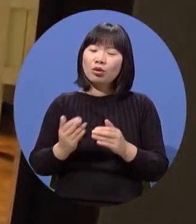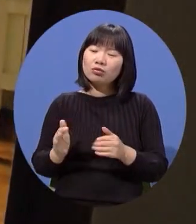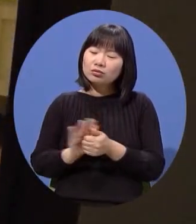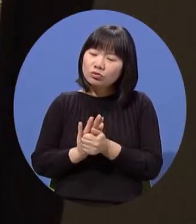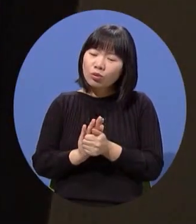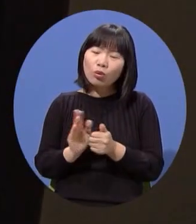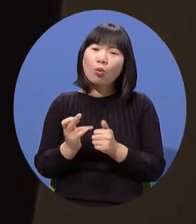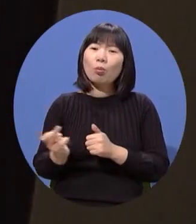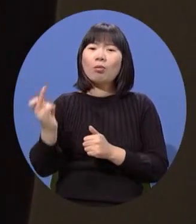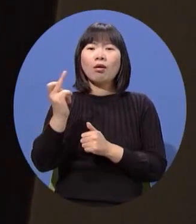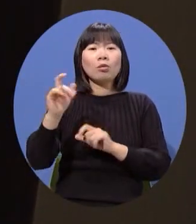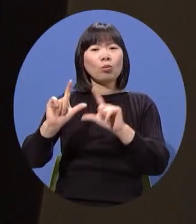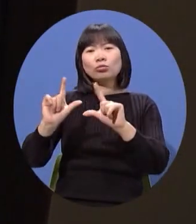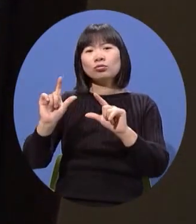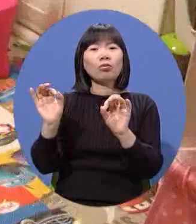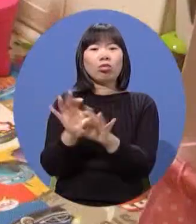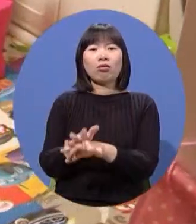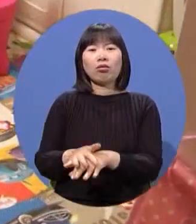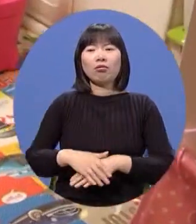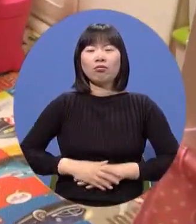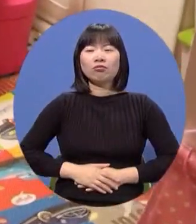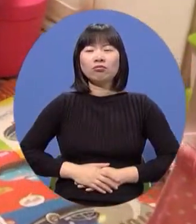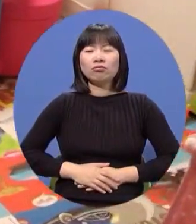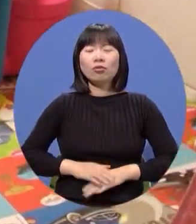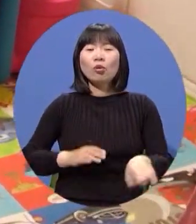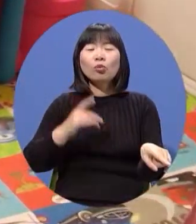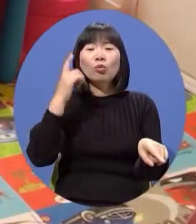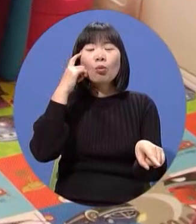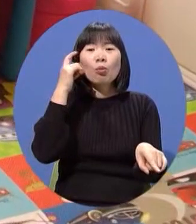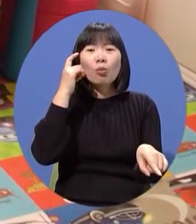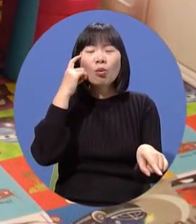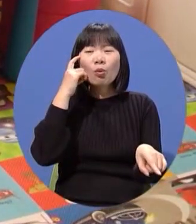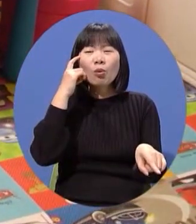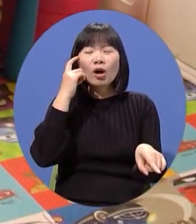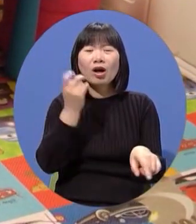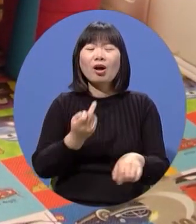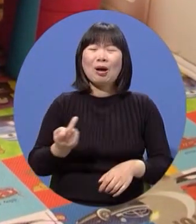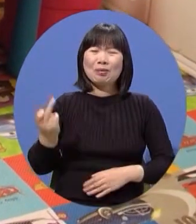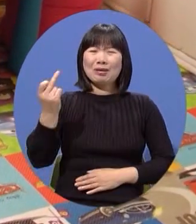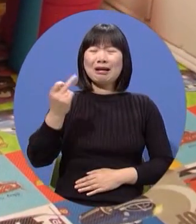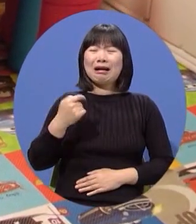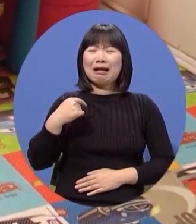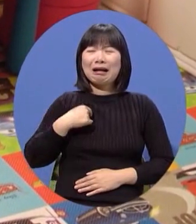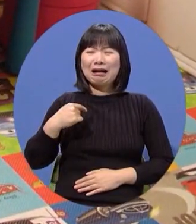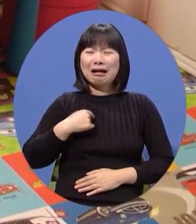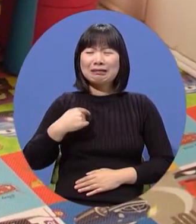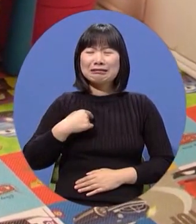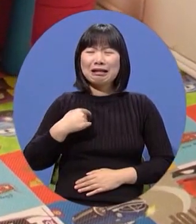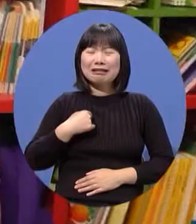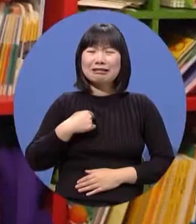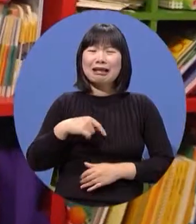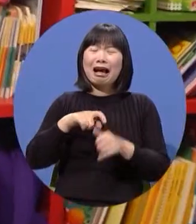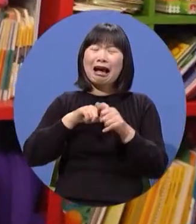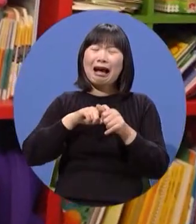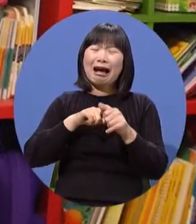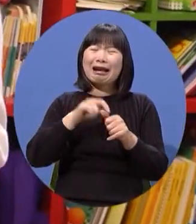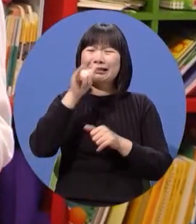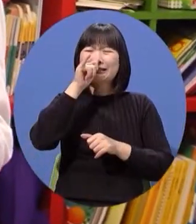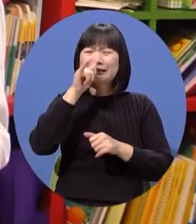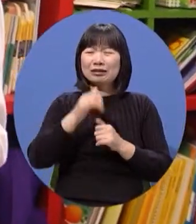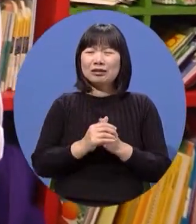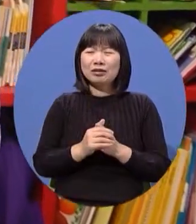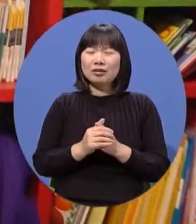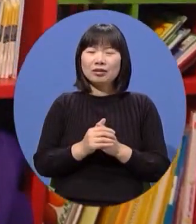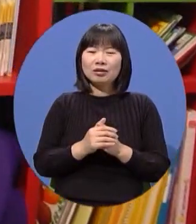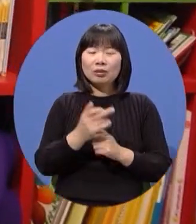아닌 걸까요? 그래. 왜 그랬어? 오빠가 내는 나였는데. 윤서에게